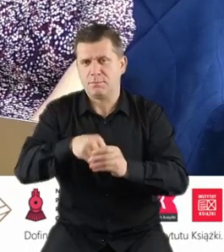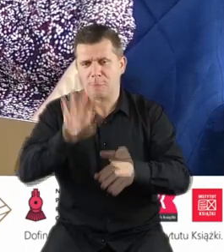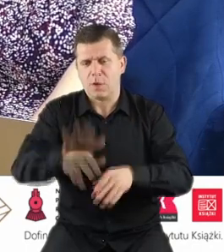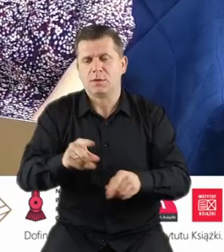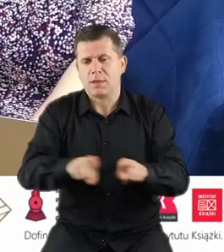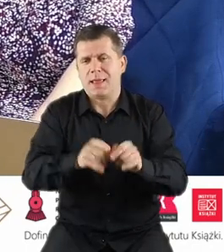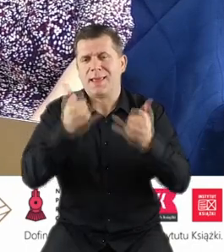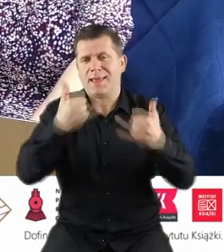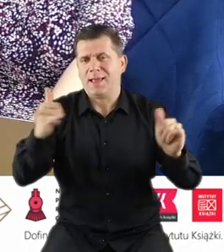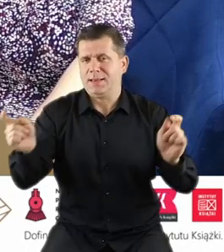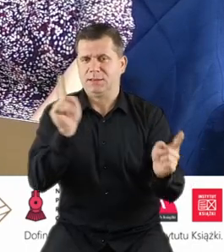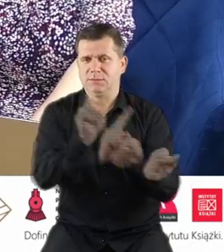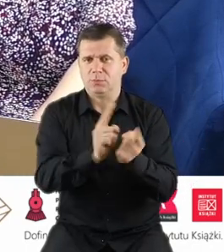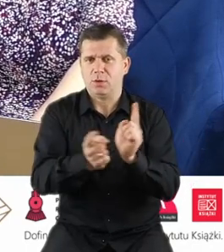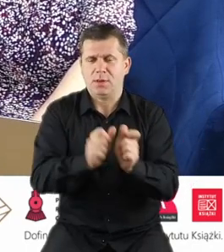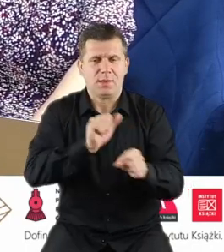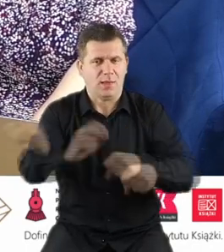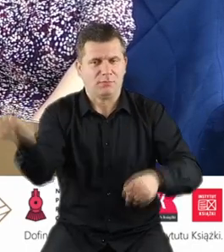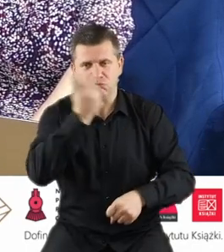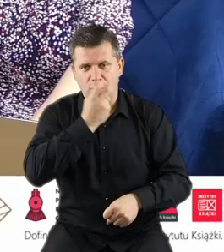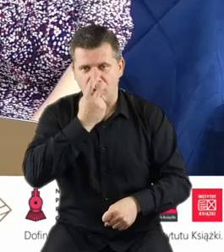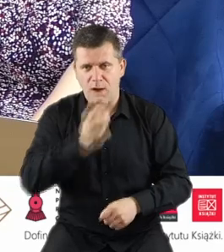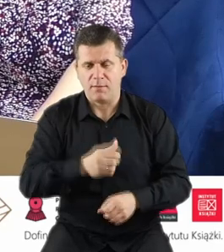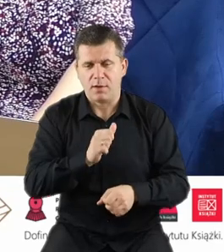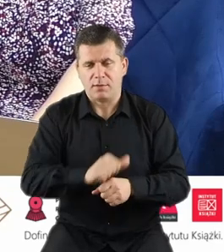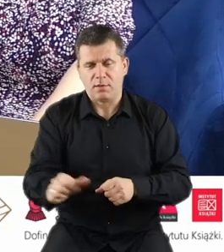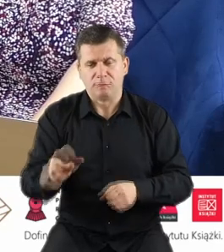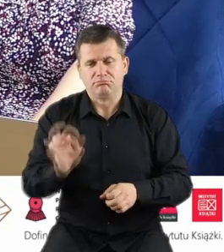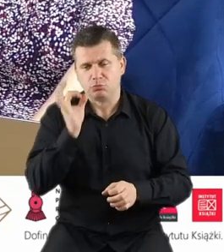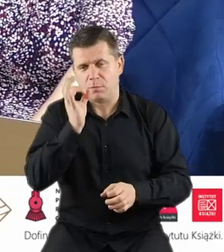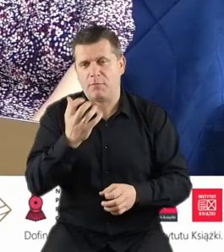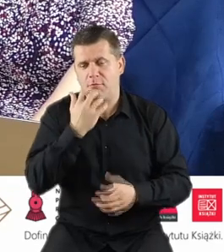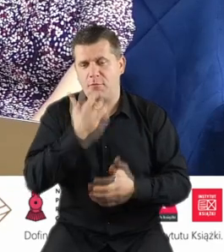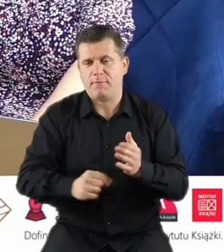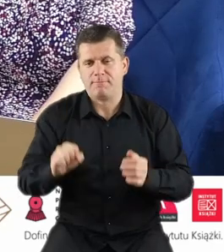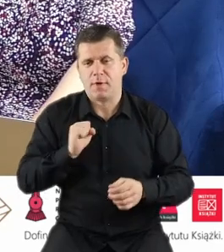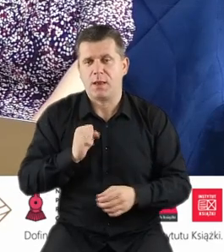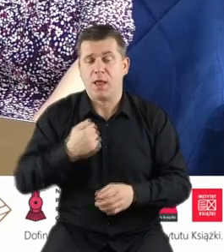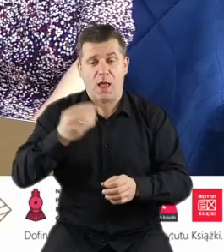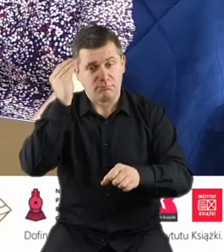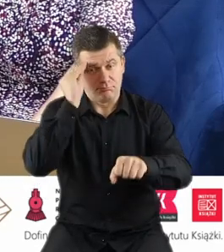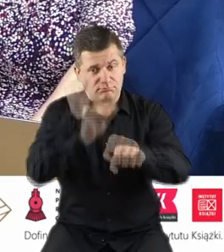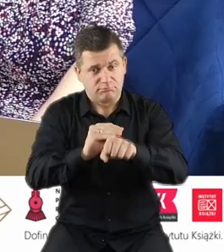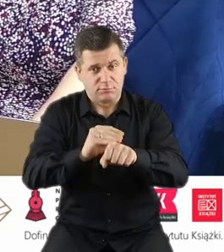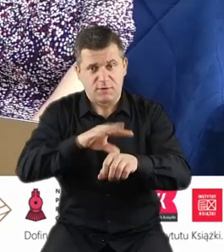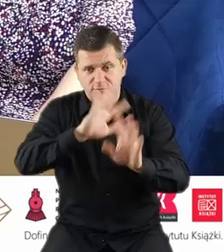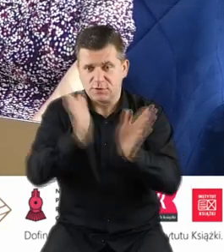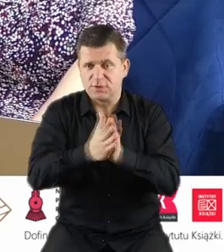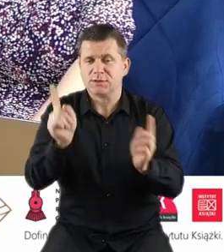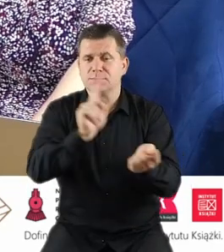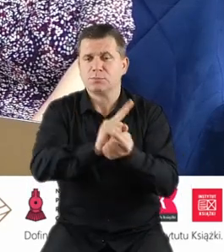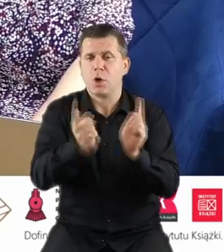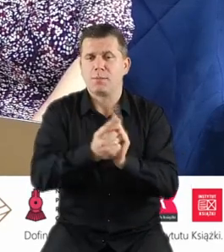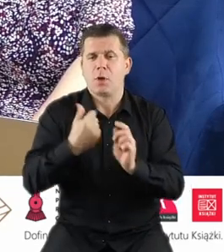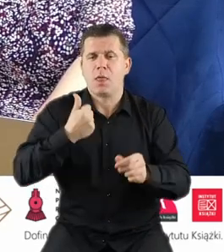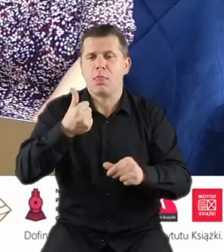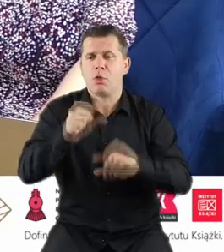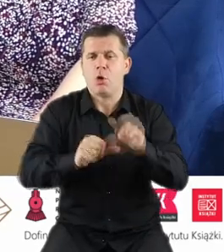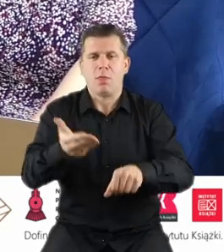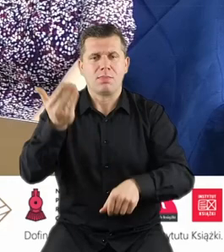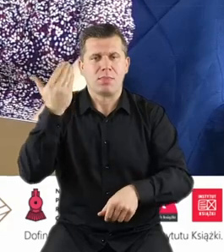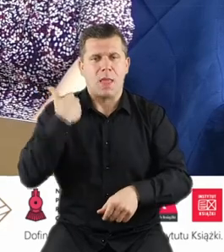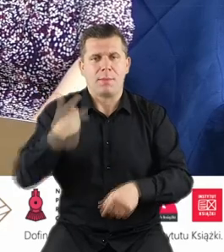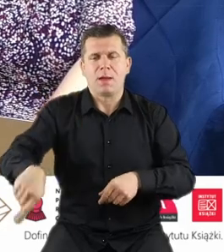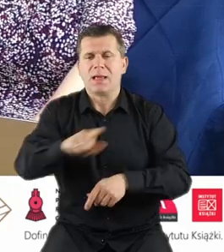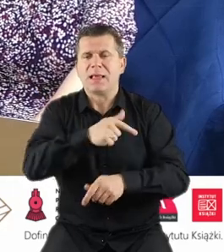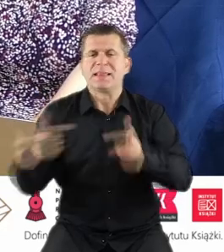fajne. Informuję o tym, że wszystkie spotkania, które się odbyły w zeszłym roku w ramach dyskusyjnych klubów książki, nie będą